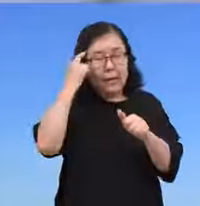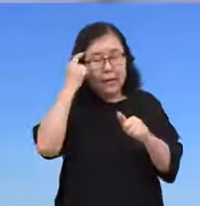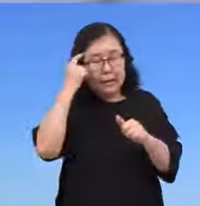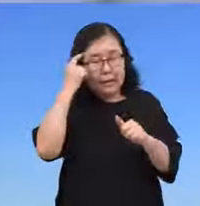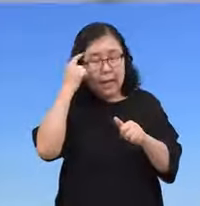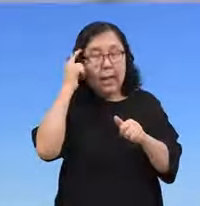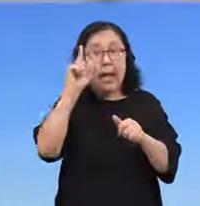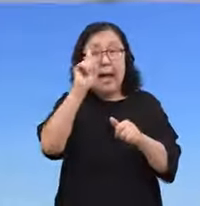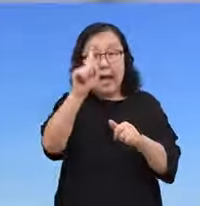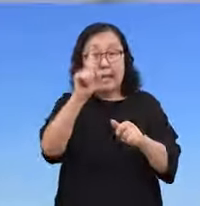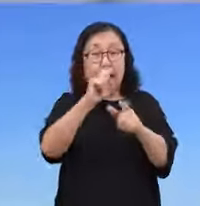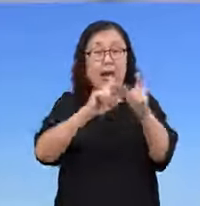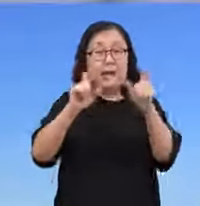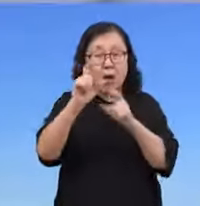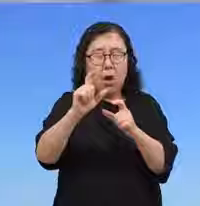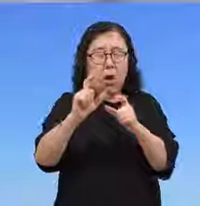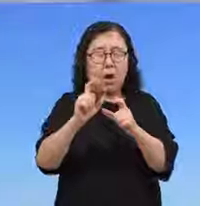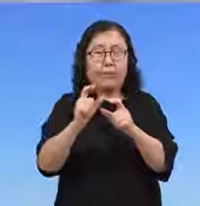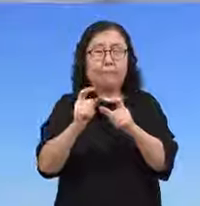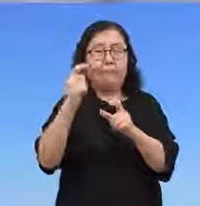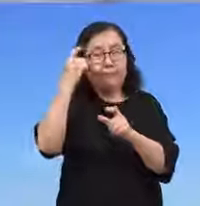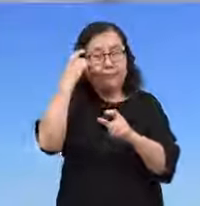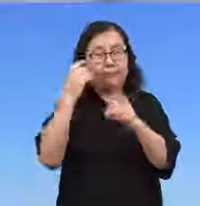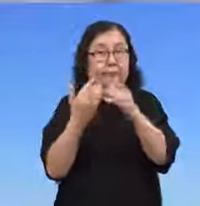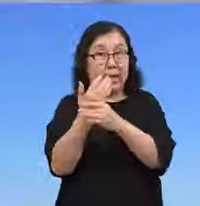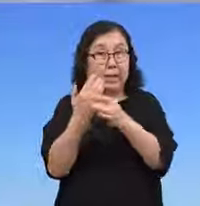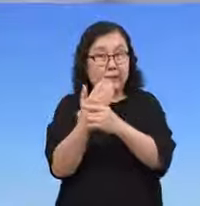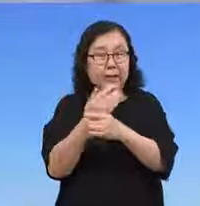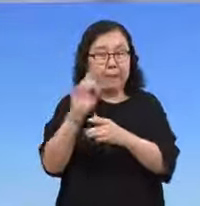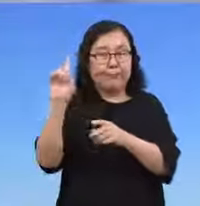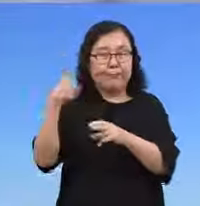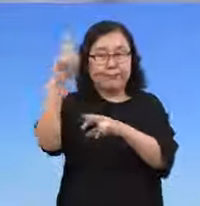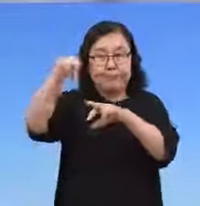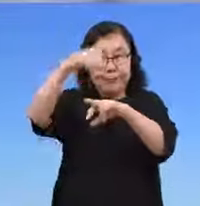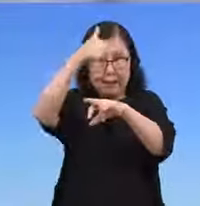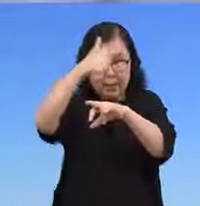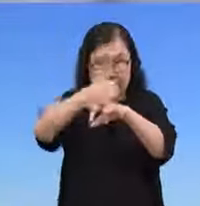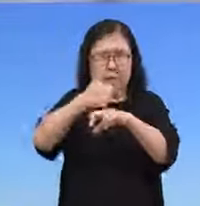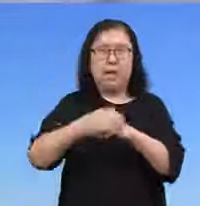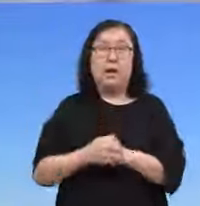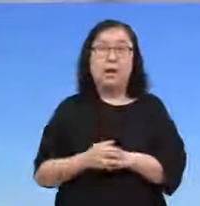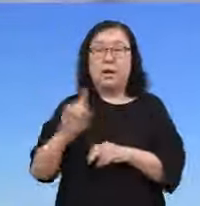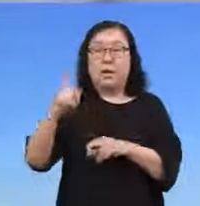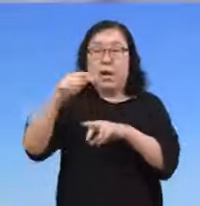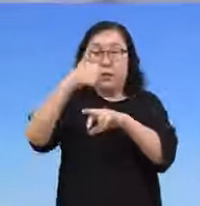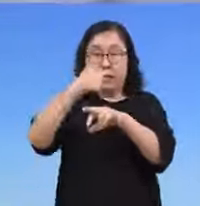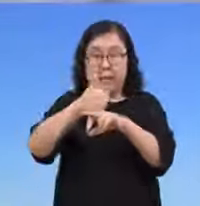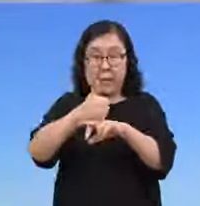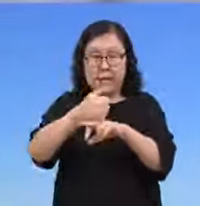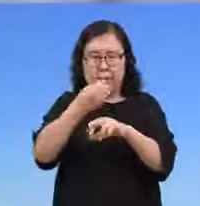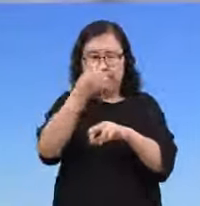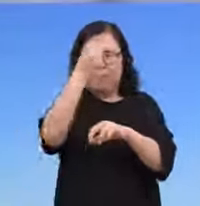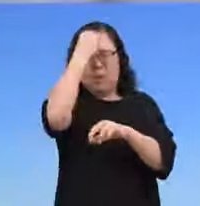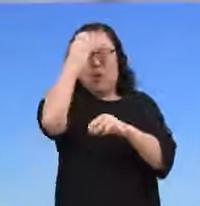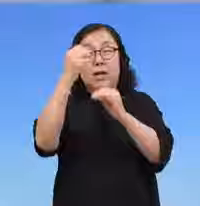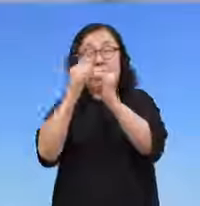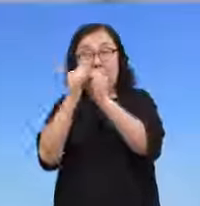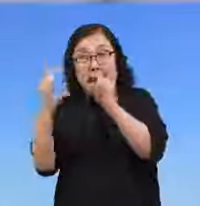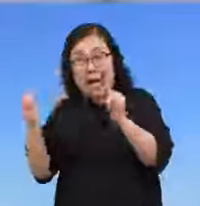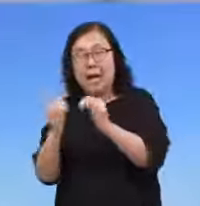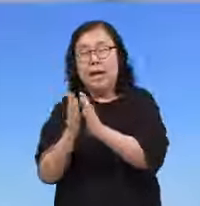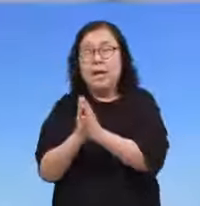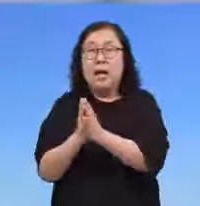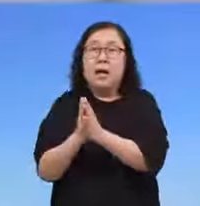더 떠올랐는데요, 골리앗 앞에서는 다윗입니다. 그 어린 다윗이 지금 물맷돌을 들고 골리앗을